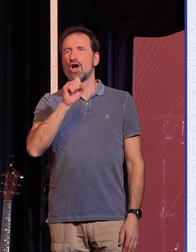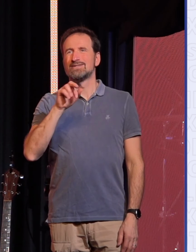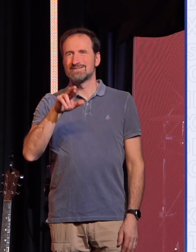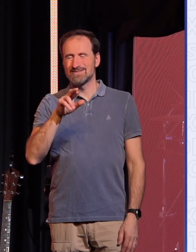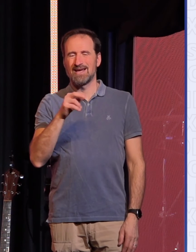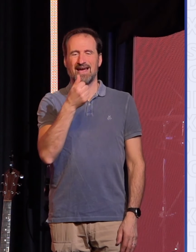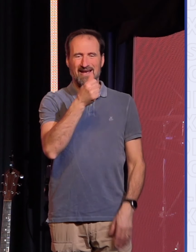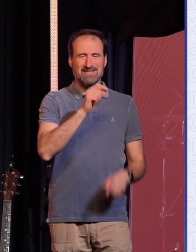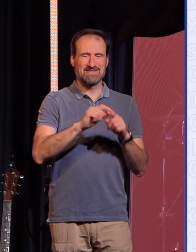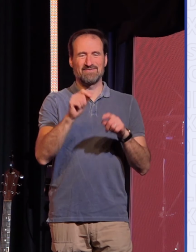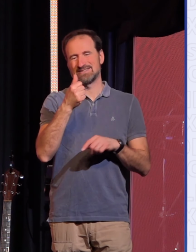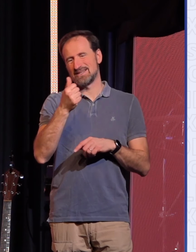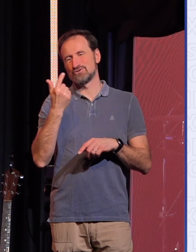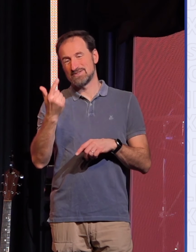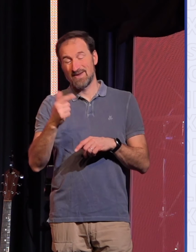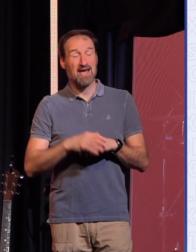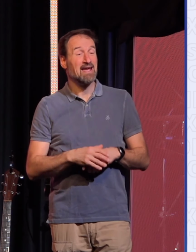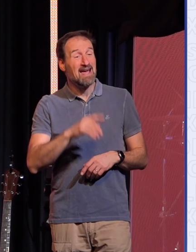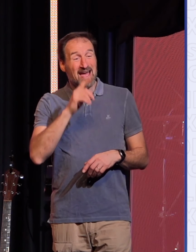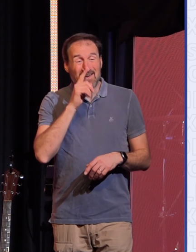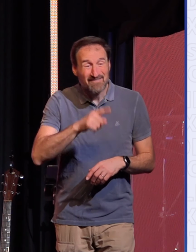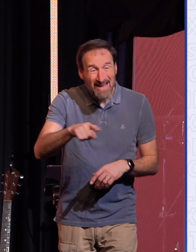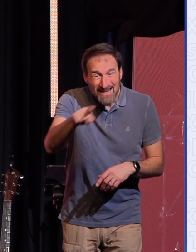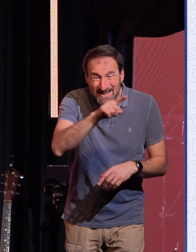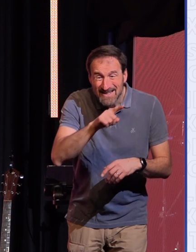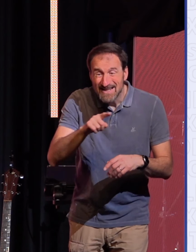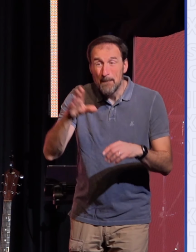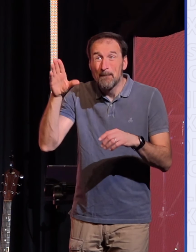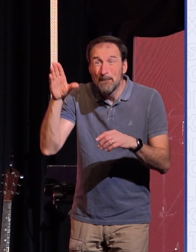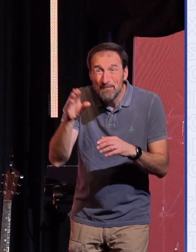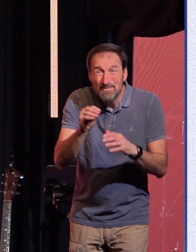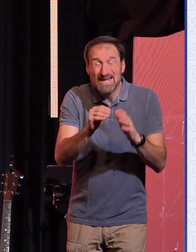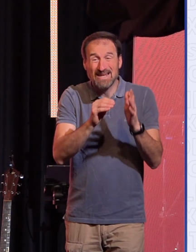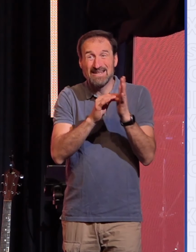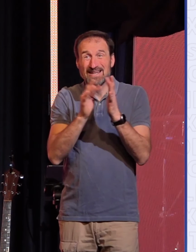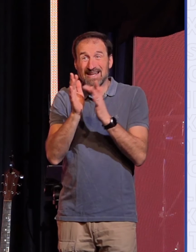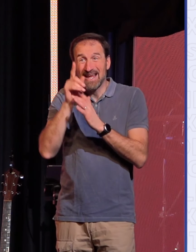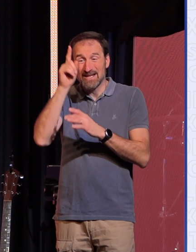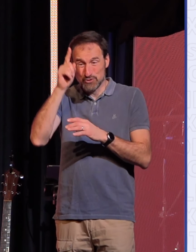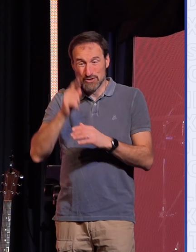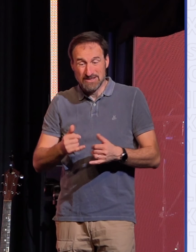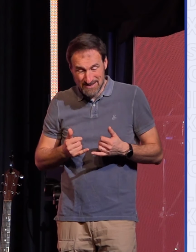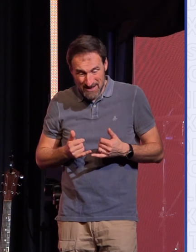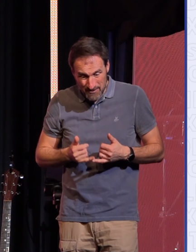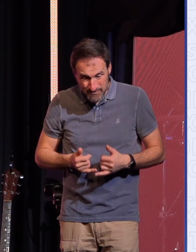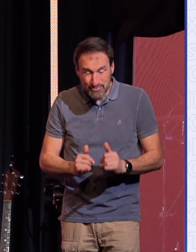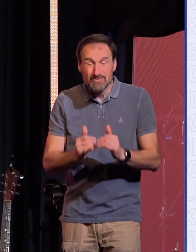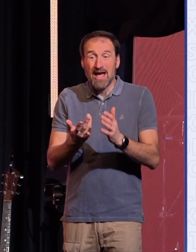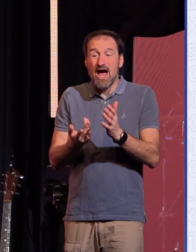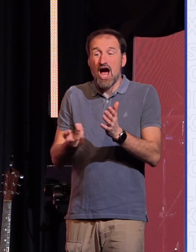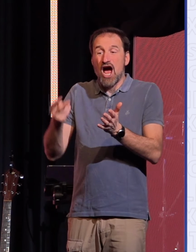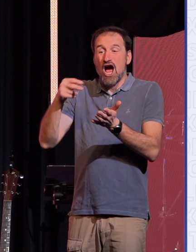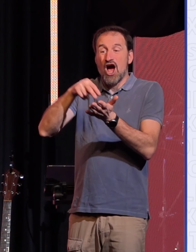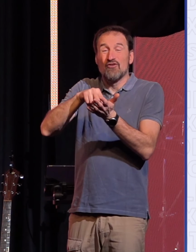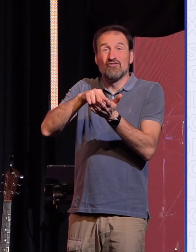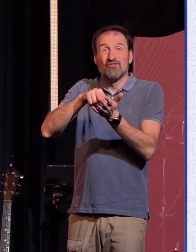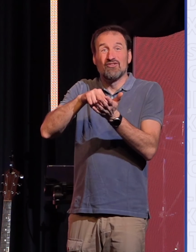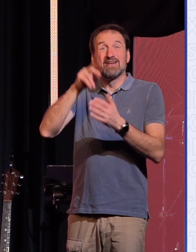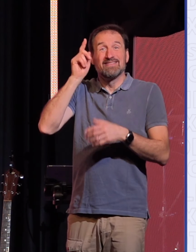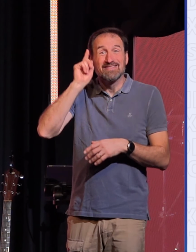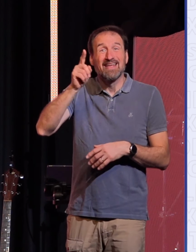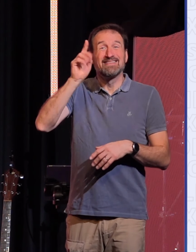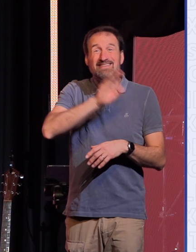neuen Leben auferweckt worden seid, dann richtet euch ganz auf Gottes himmlische Welt aus. Seht dahin, wo